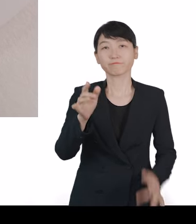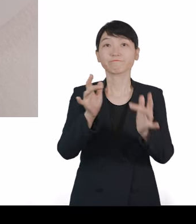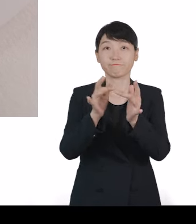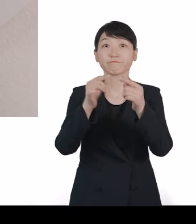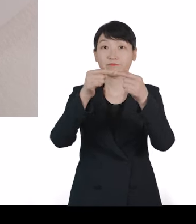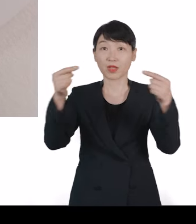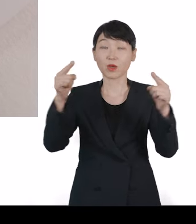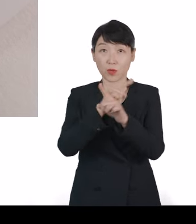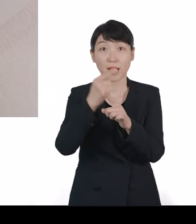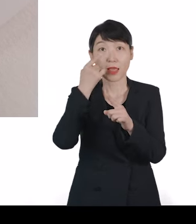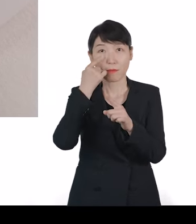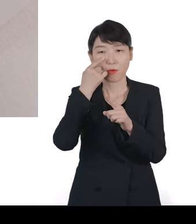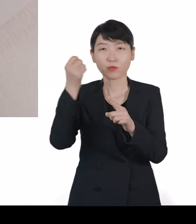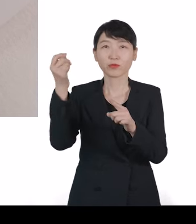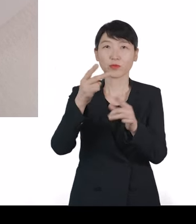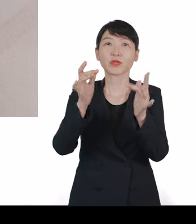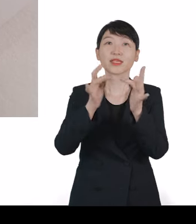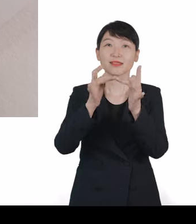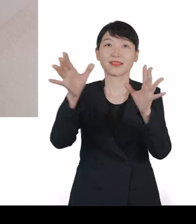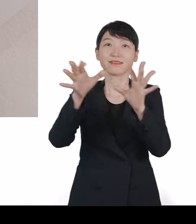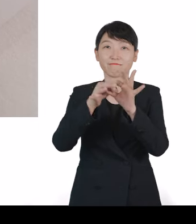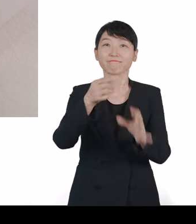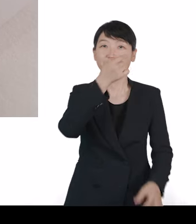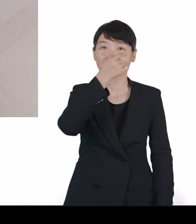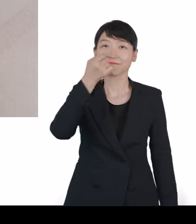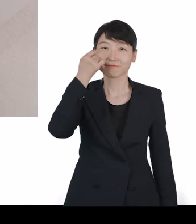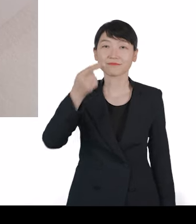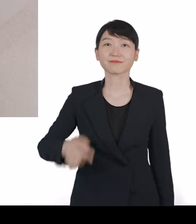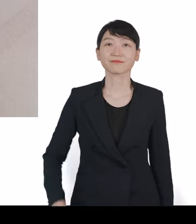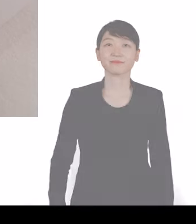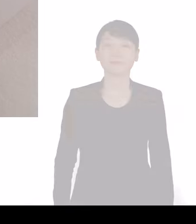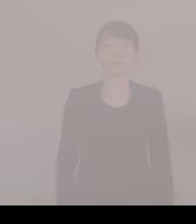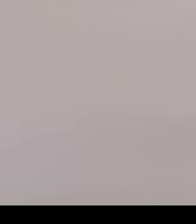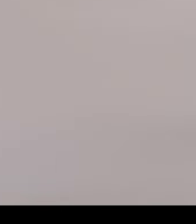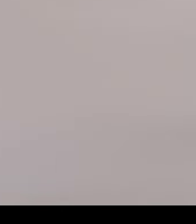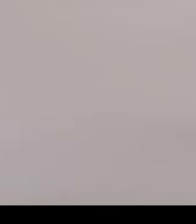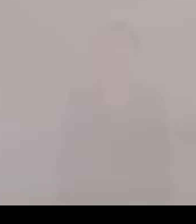랜선을 교체하거나 인터넷 연결 상황을 확인해 주세요.